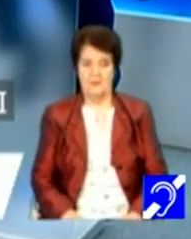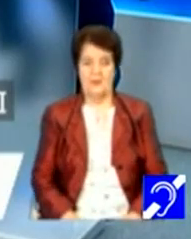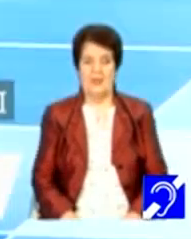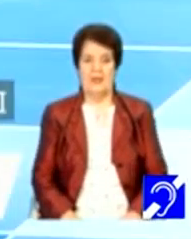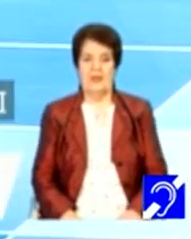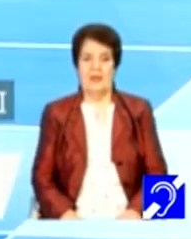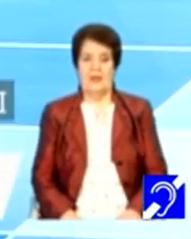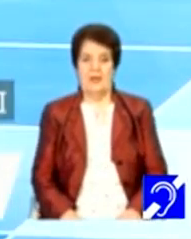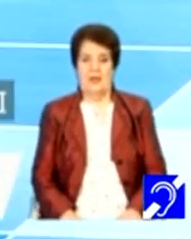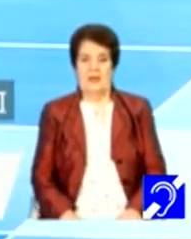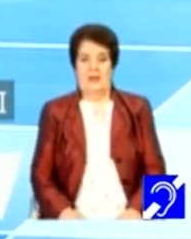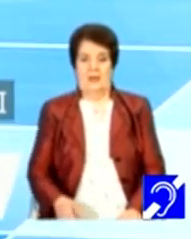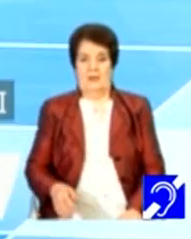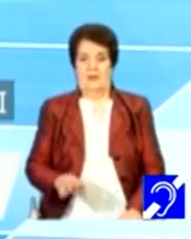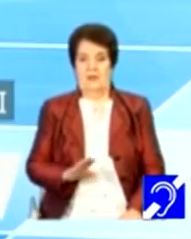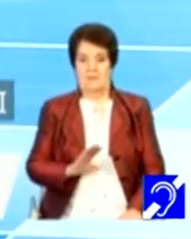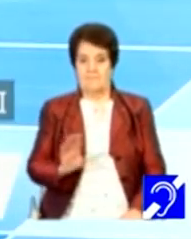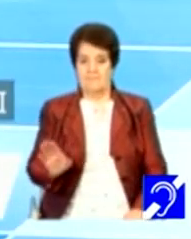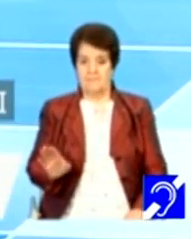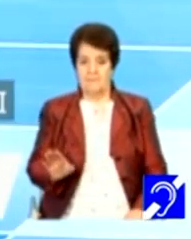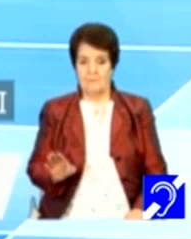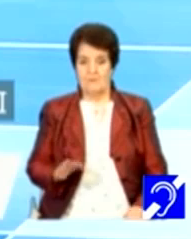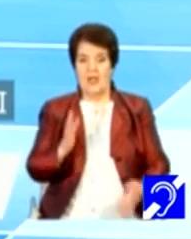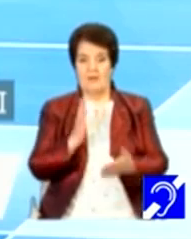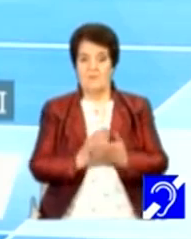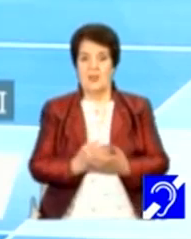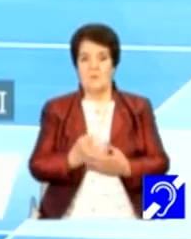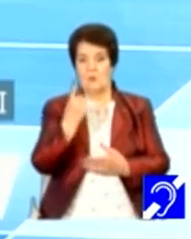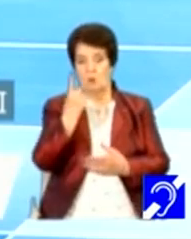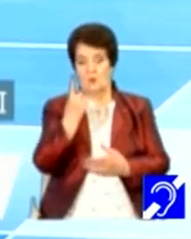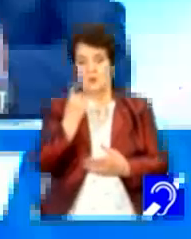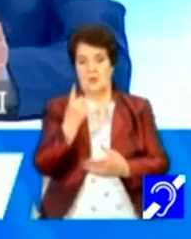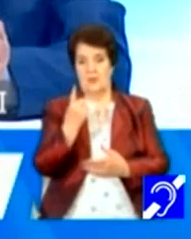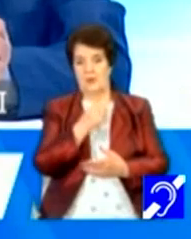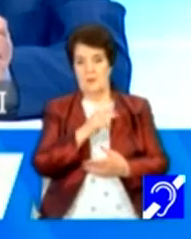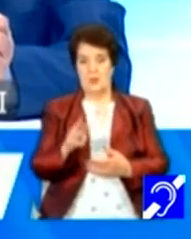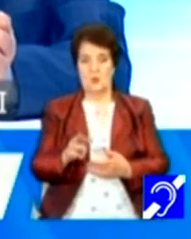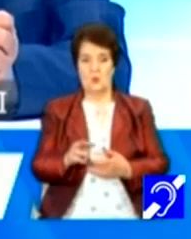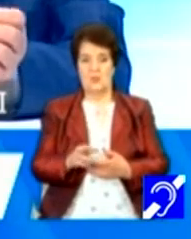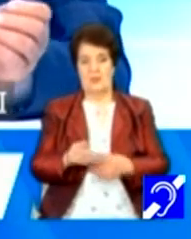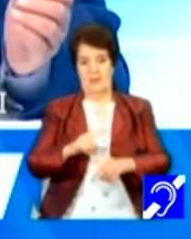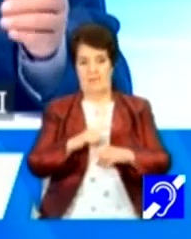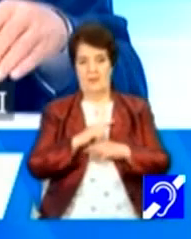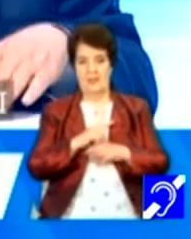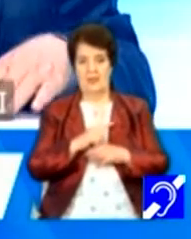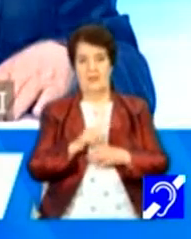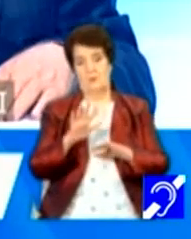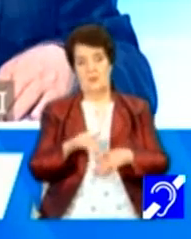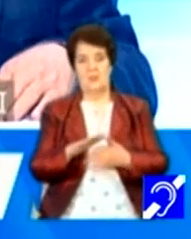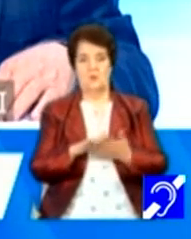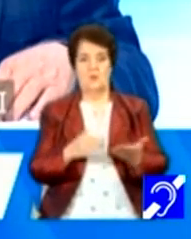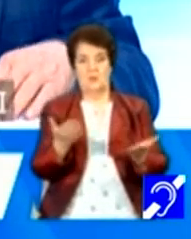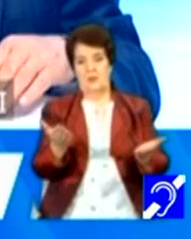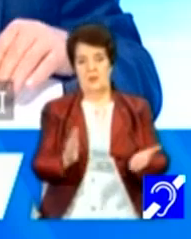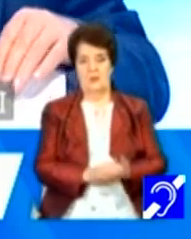timpul, s-a scurs destul de repede, dar mai avem timp pentru mesajul final. Un minut fiecare, puteți continua, că v-am